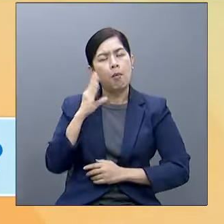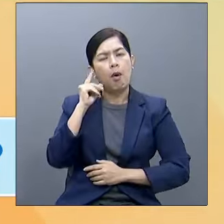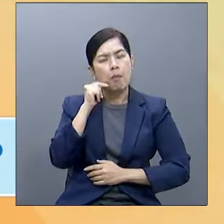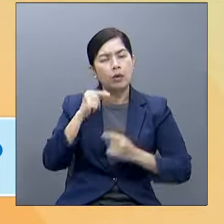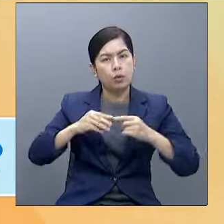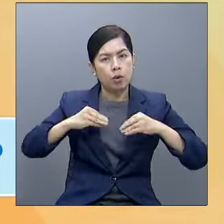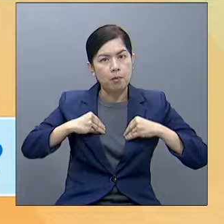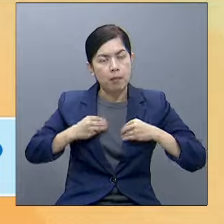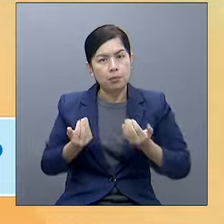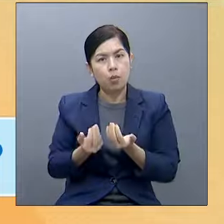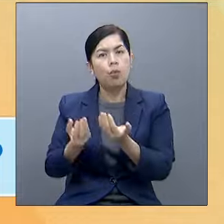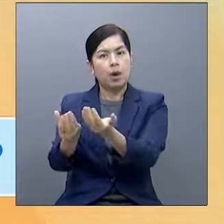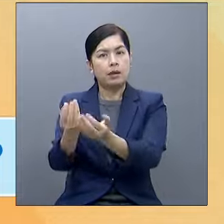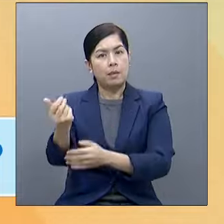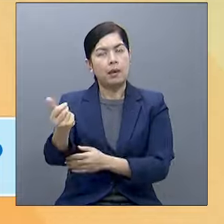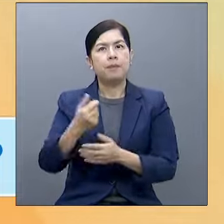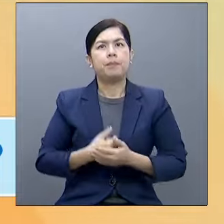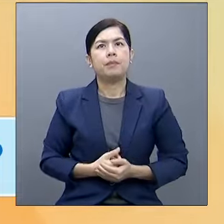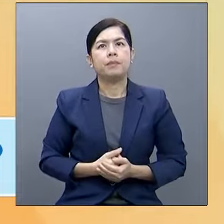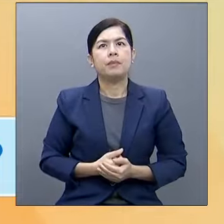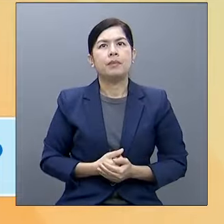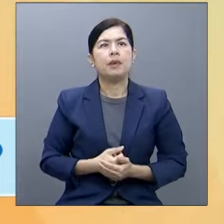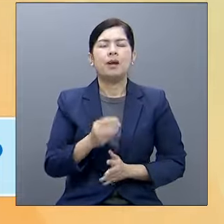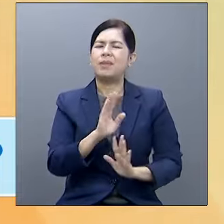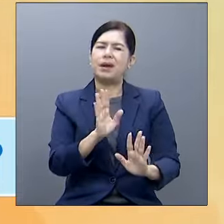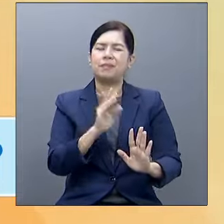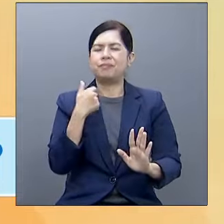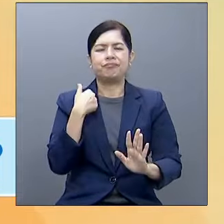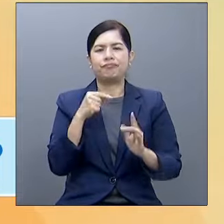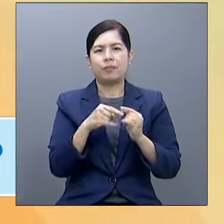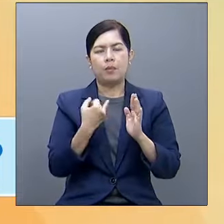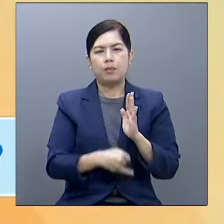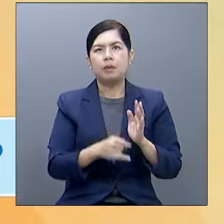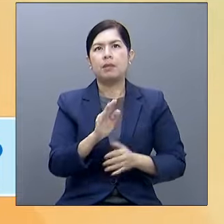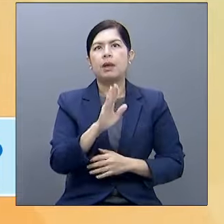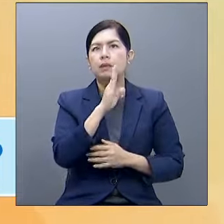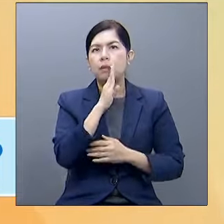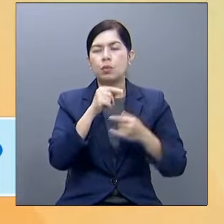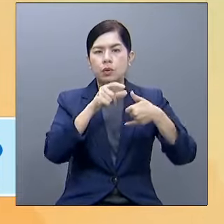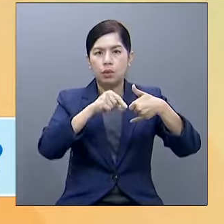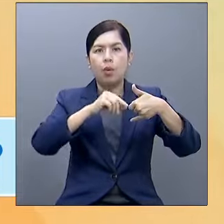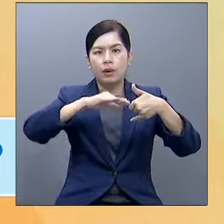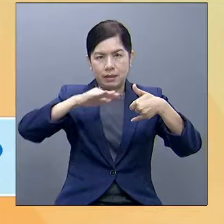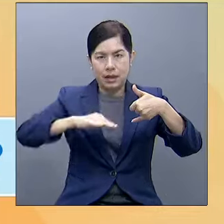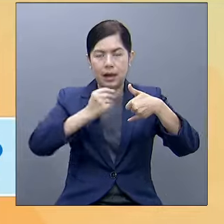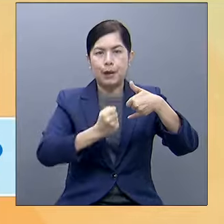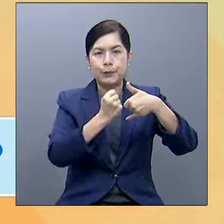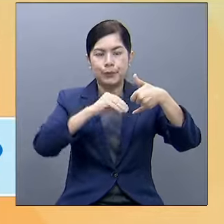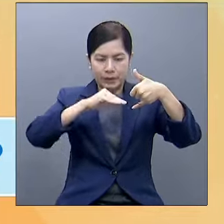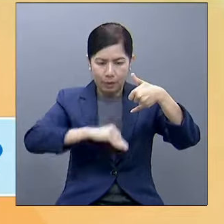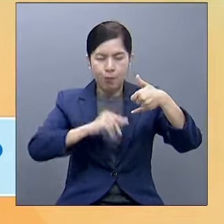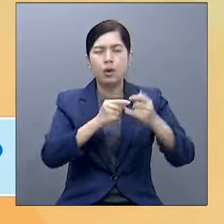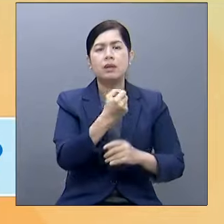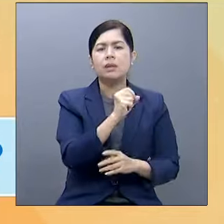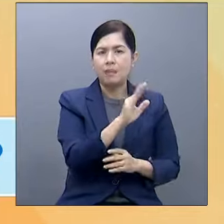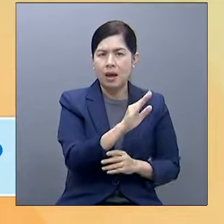หมพี่ ไม่จริงๆอันนั้นอาจจะเข้าข่ายขามนุษย์ด้วยซ้ำเราจะบอกอย่างนี้ก่อนคือถ้าเด็กต่ำกว่า15เนี่ยนะครับในกฎหมายเนี่ยในเรื่